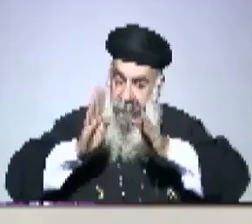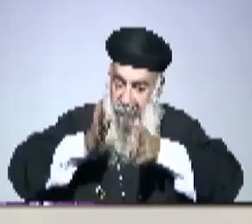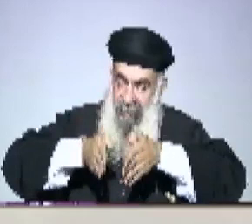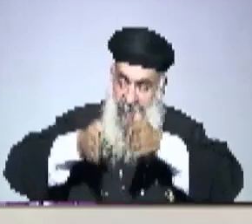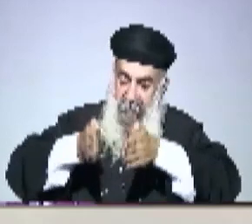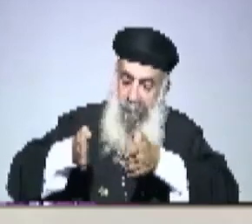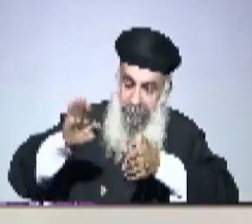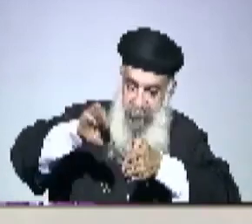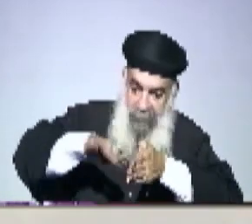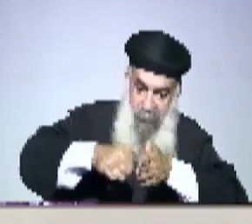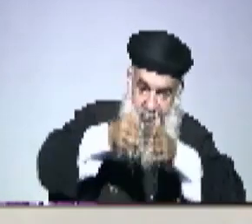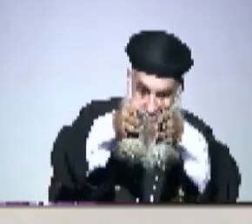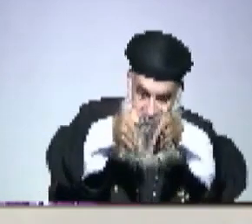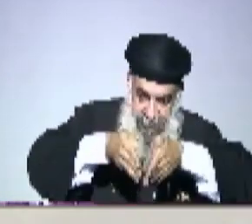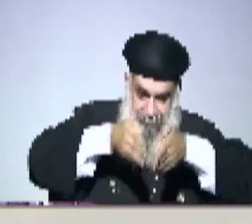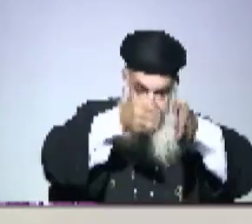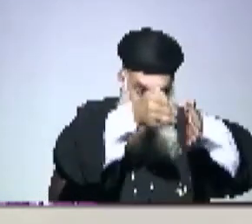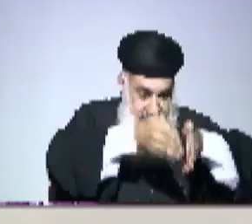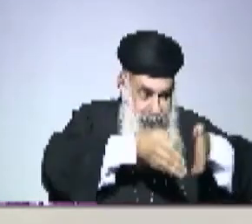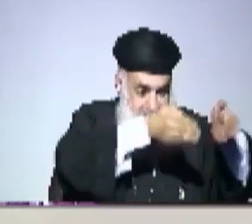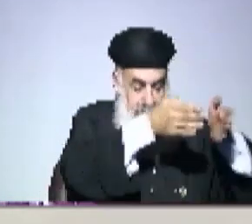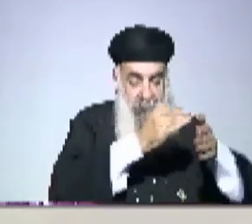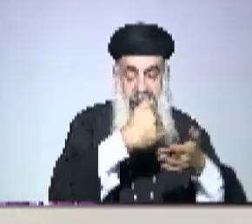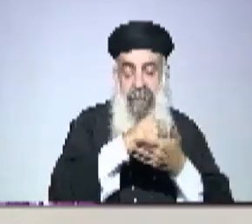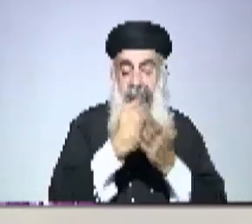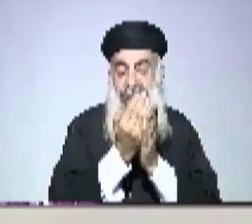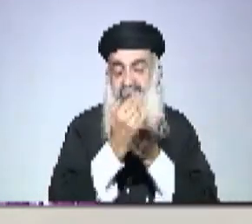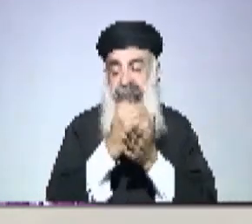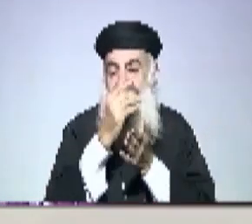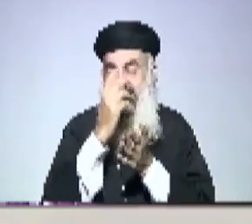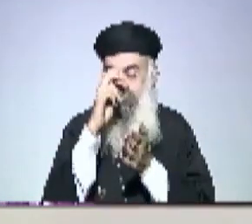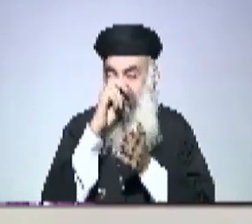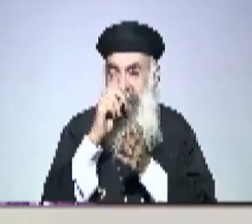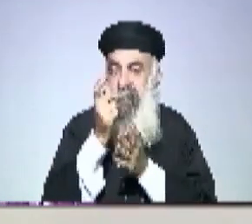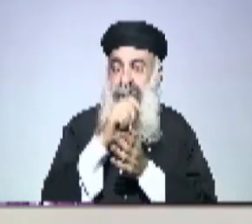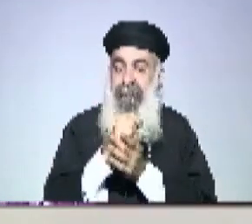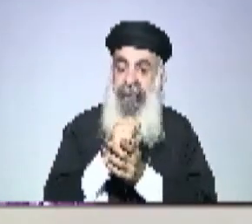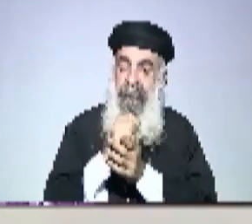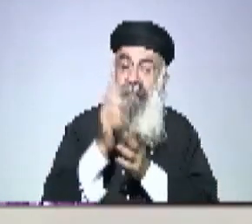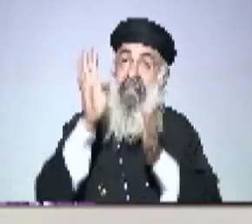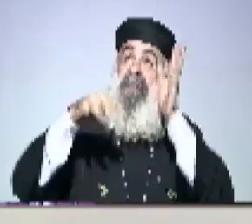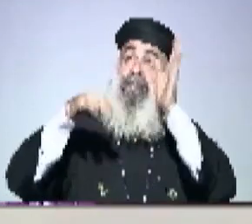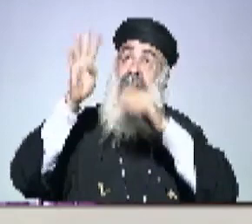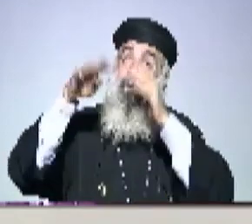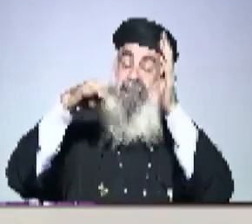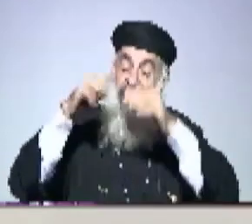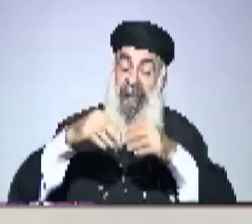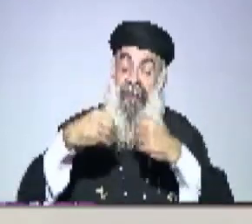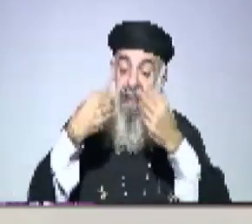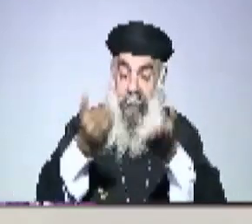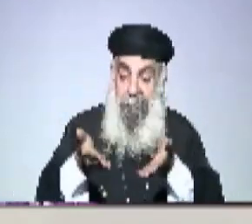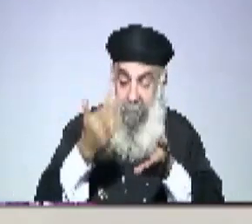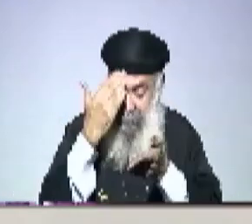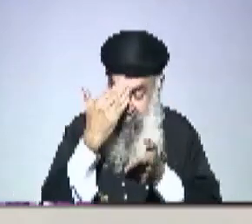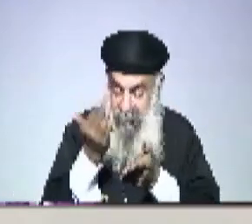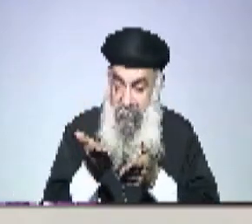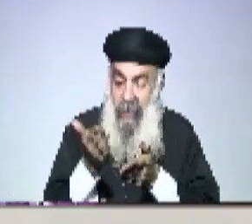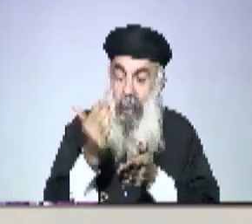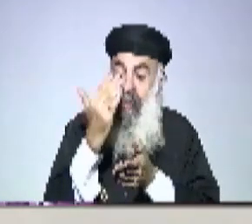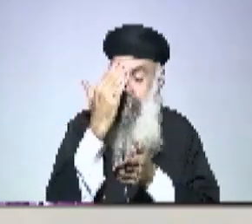الفلاح في الارض بالغيوب الغيوث هي الامطار تبارك